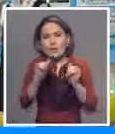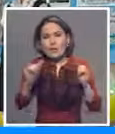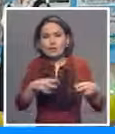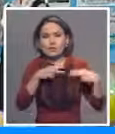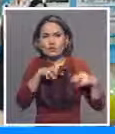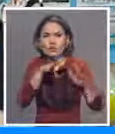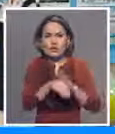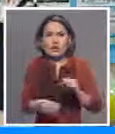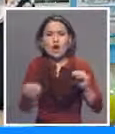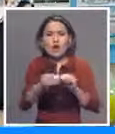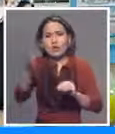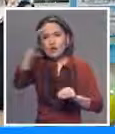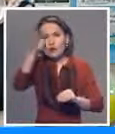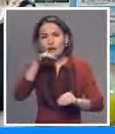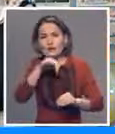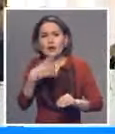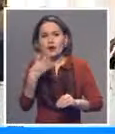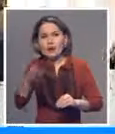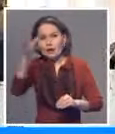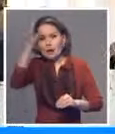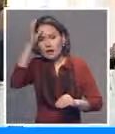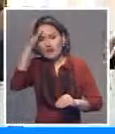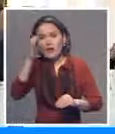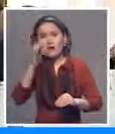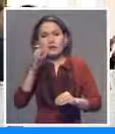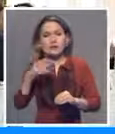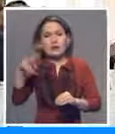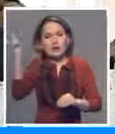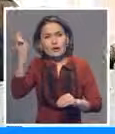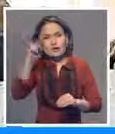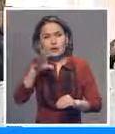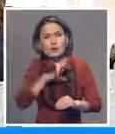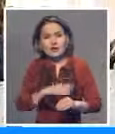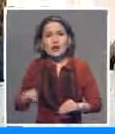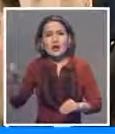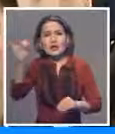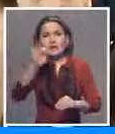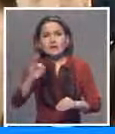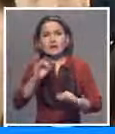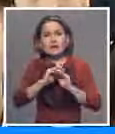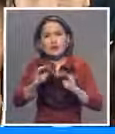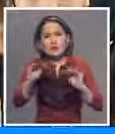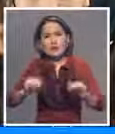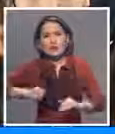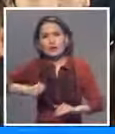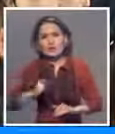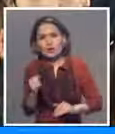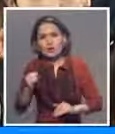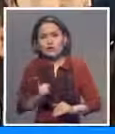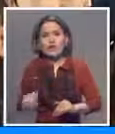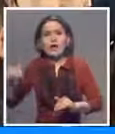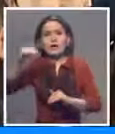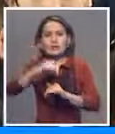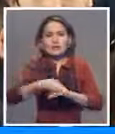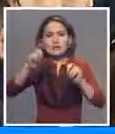қосты. 10 ғылым докторын, 40 ғылым кандидатын дайындады. Ұлт тарихына зор үлес қосқан тұлғаның шәкірттері мен көзін көрген інілері кешке